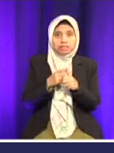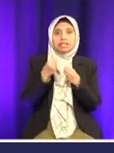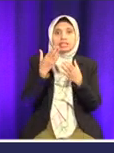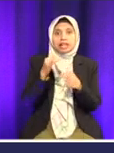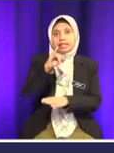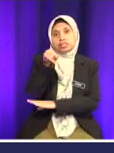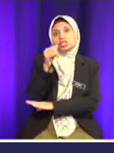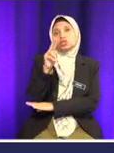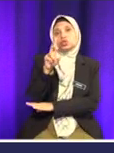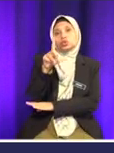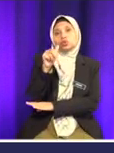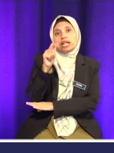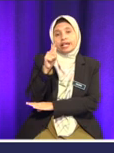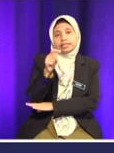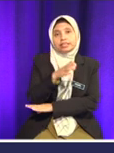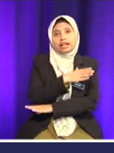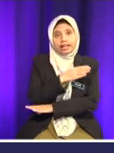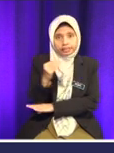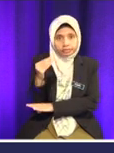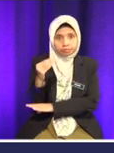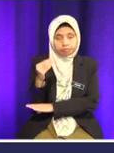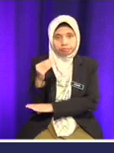dan yang seterusnya